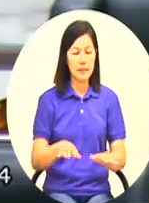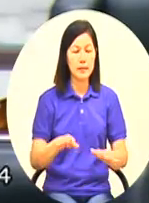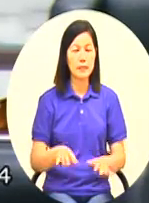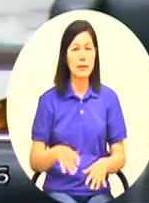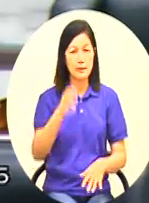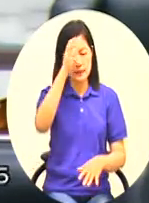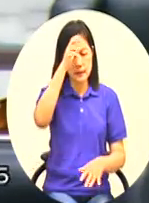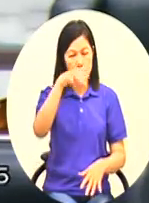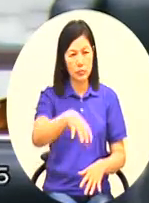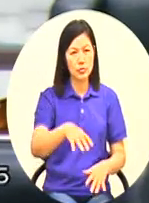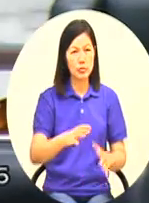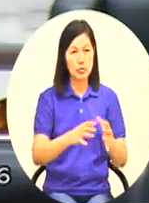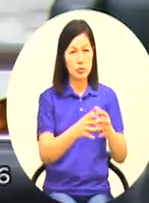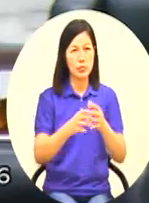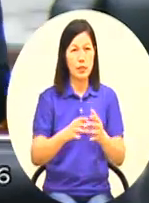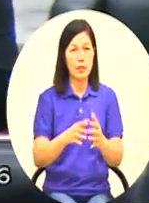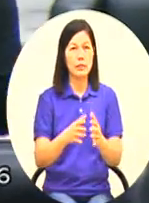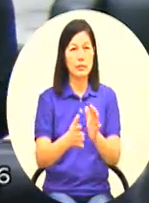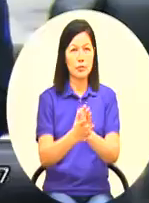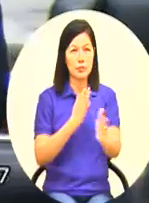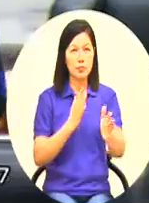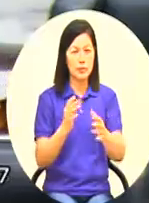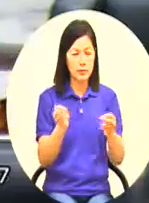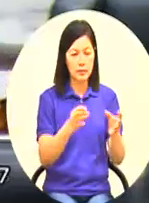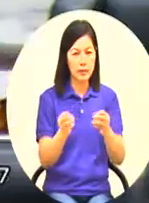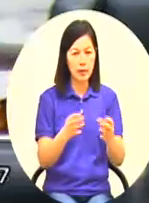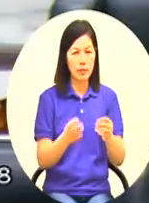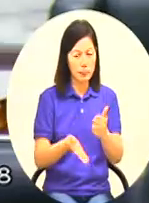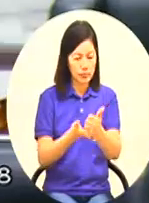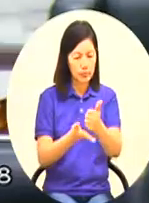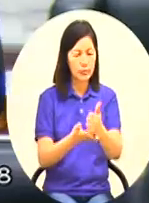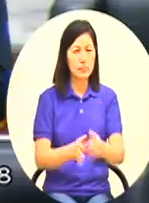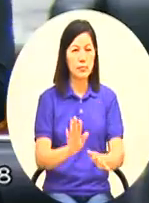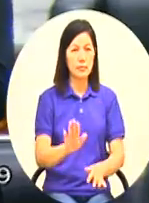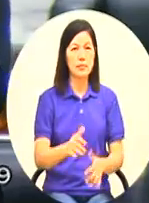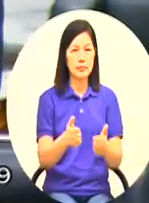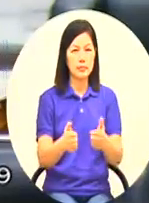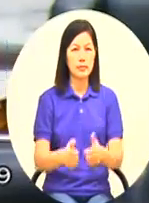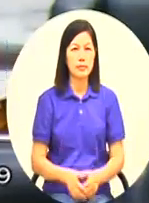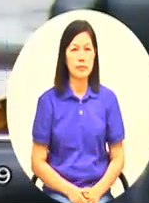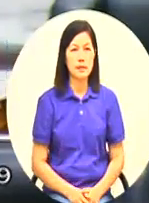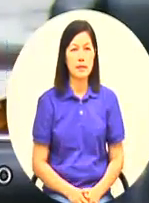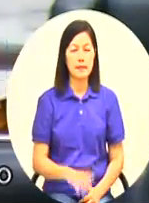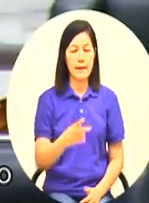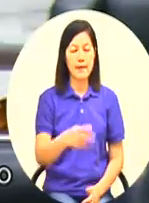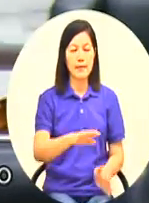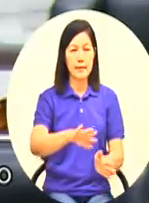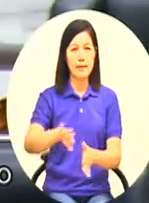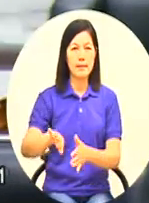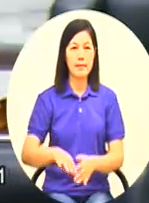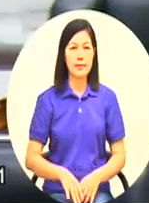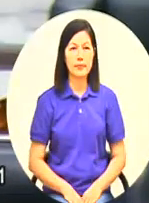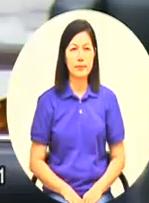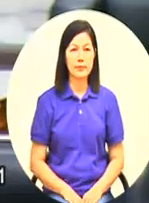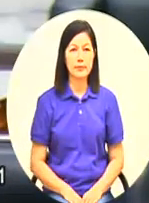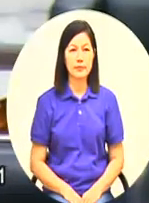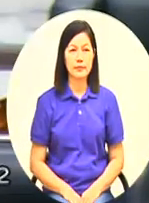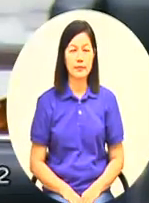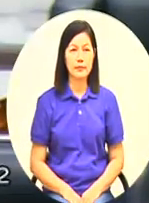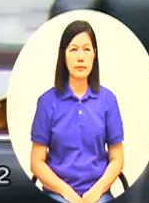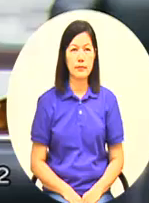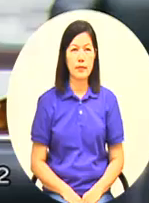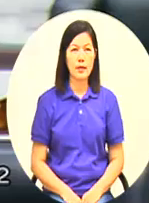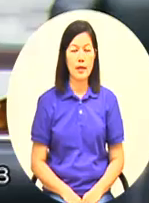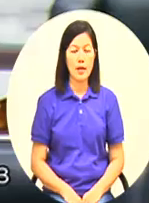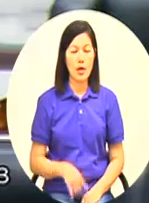特伦来面对，来谢谢你们啊。那另外本局在本 另